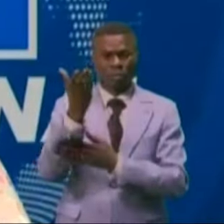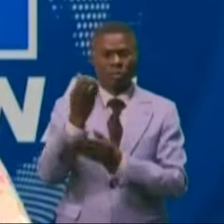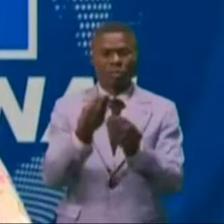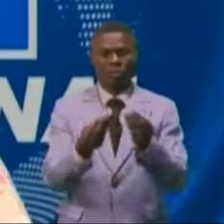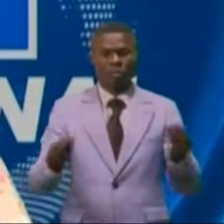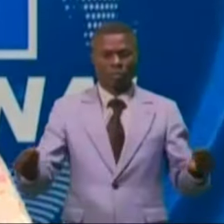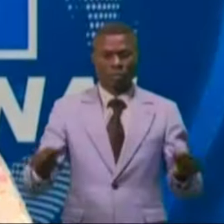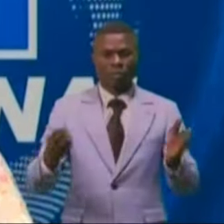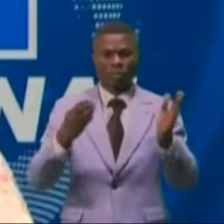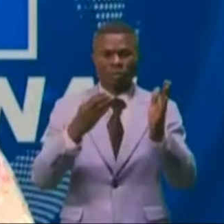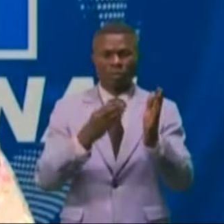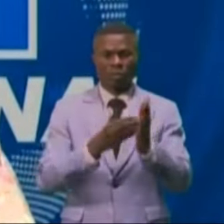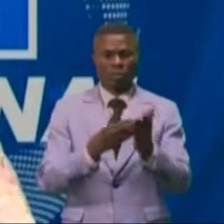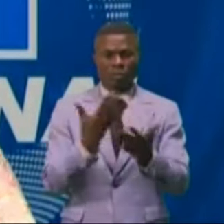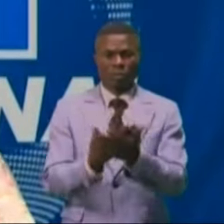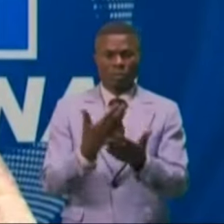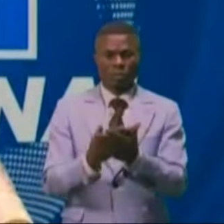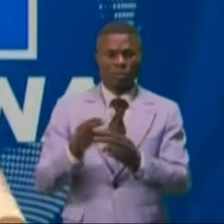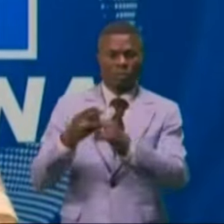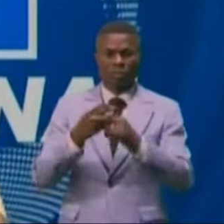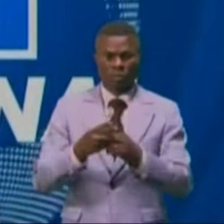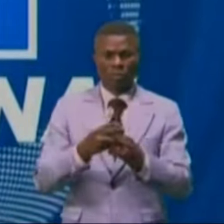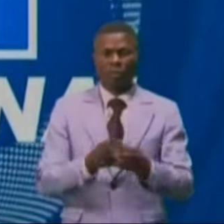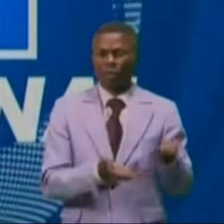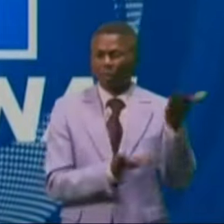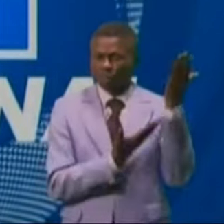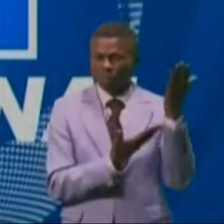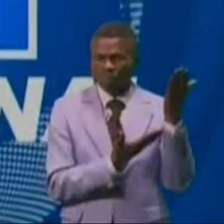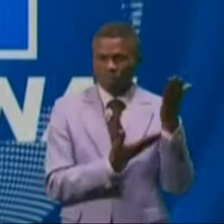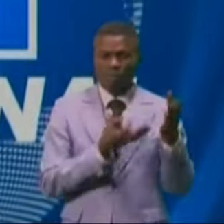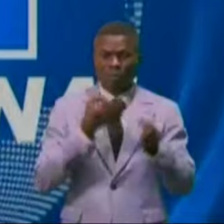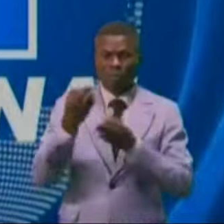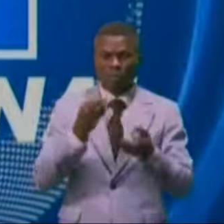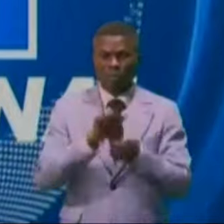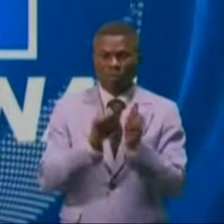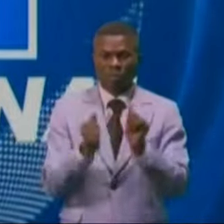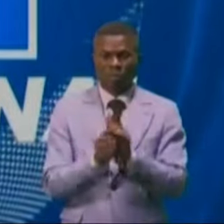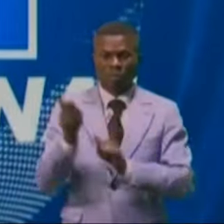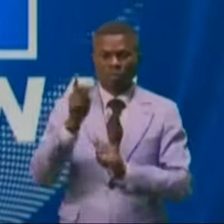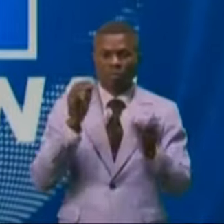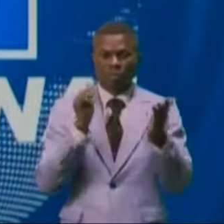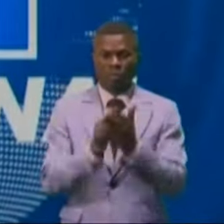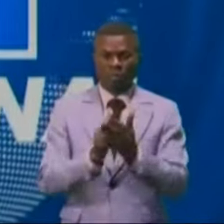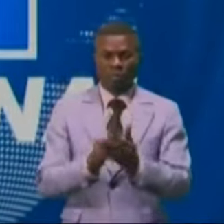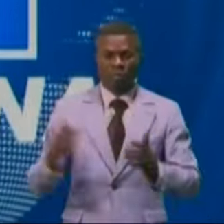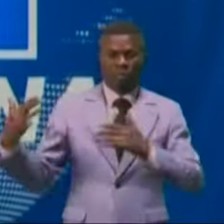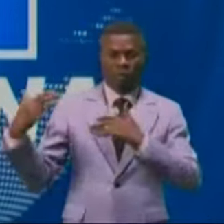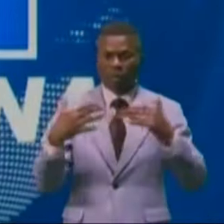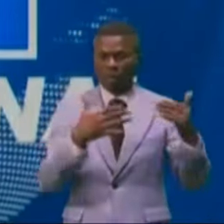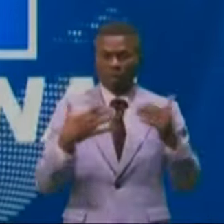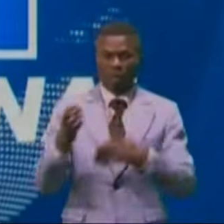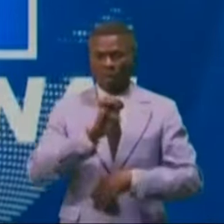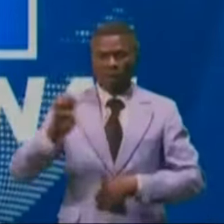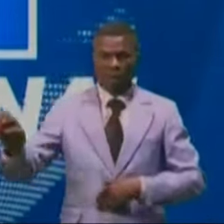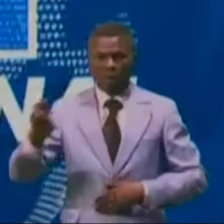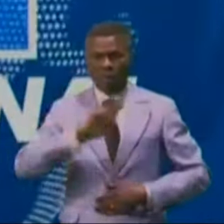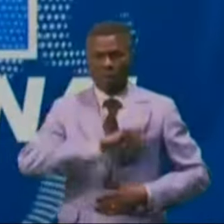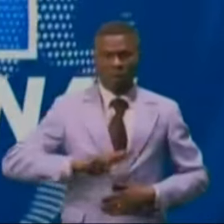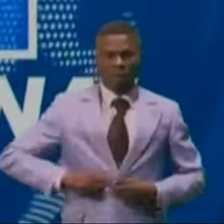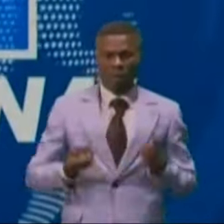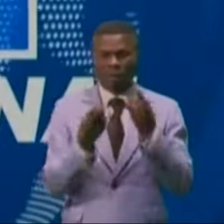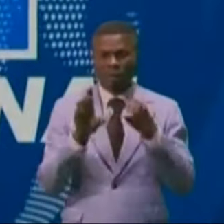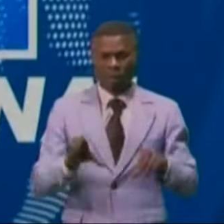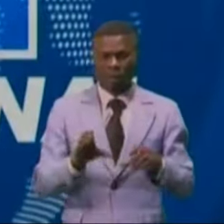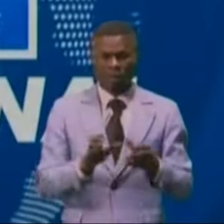résultats de 9 urgences sécuritaires prioritaires exprimées par les citoyens face aux affres de la guerre de l'Est du pays.